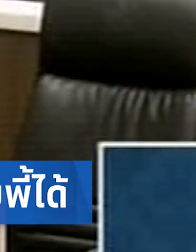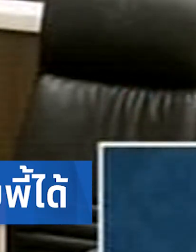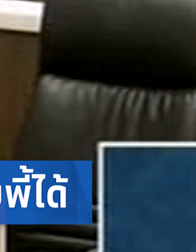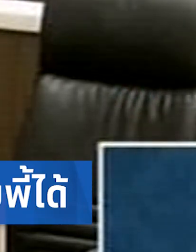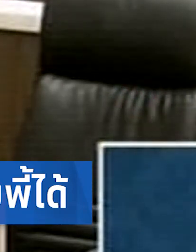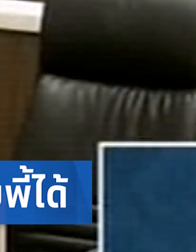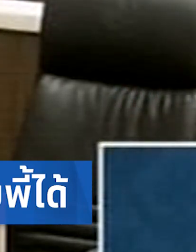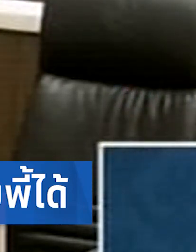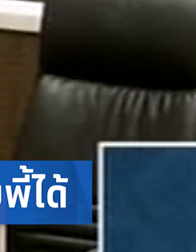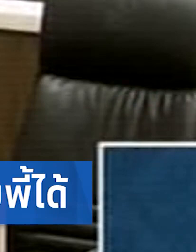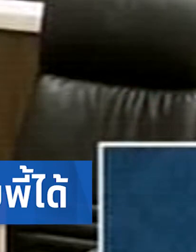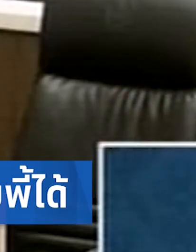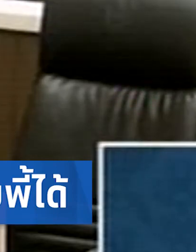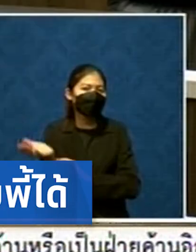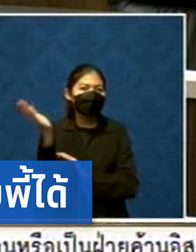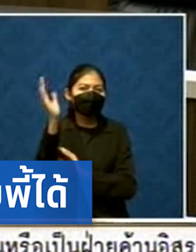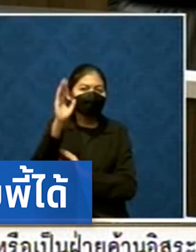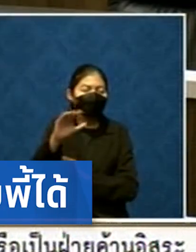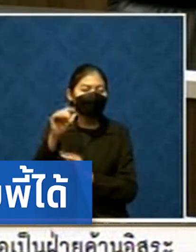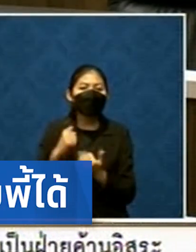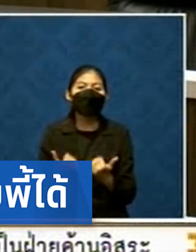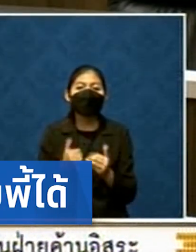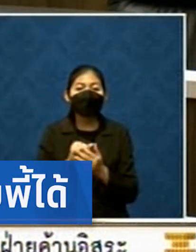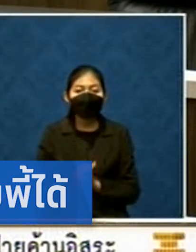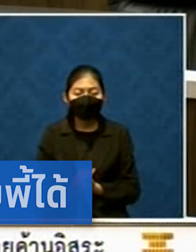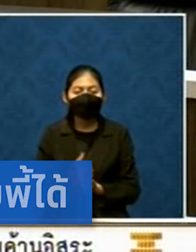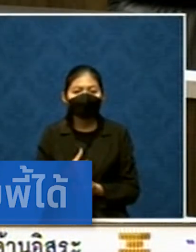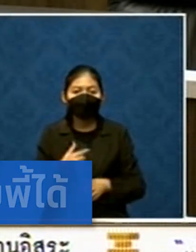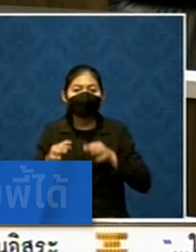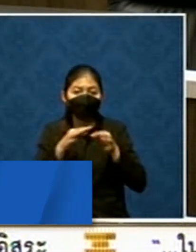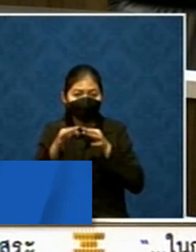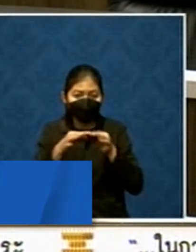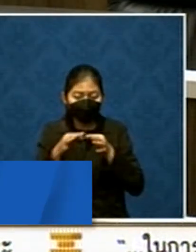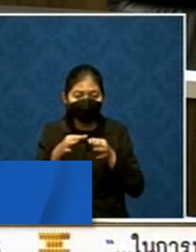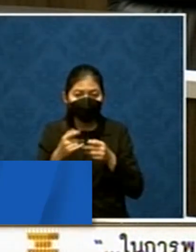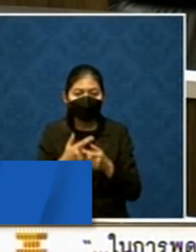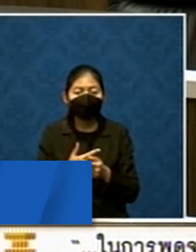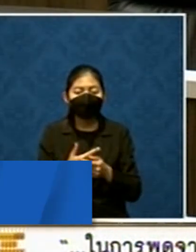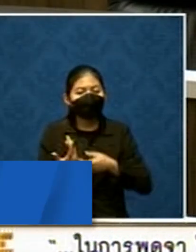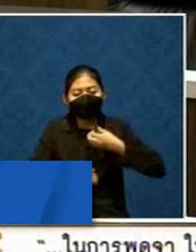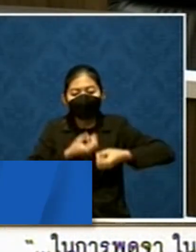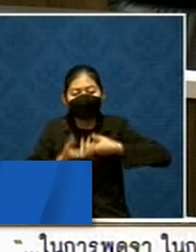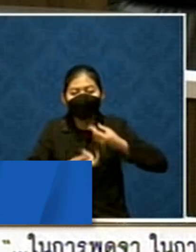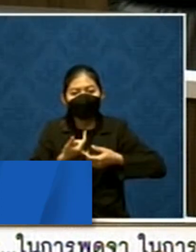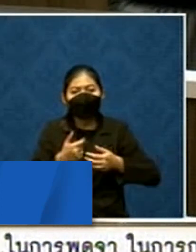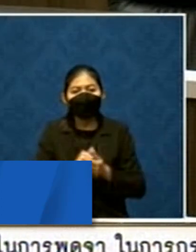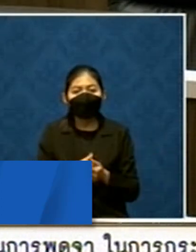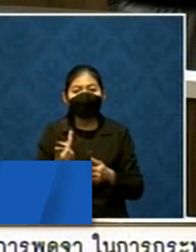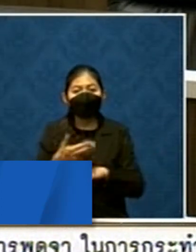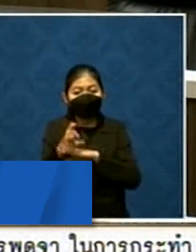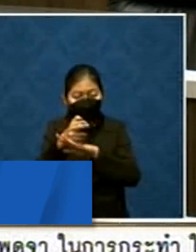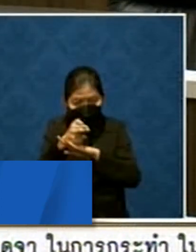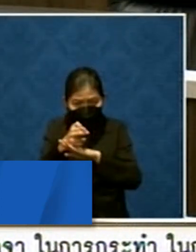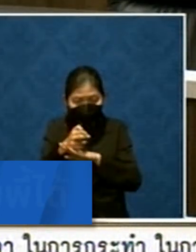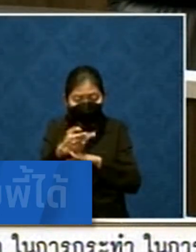ช่วัตถุประสงค์เพื่อการแพทย์อย่างแน่นอน ดิฉันเห็นผู้อภิปรายในพรรคร่วมฝ่ายค้านนะคะหลายท่านได้นำคลิปขึ้นม